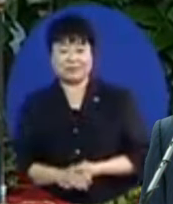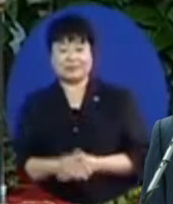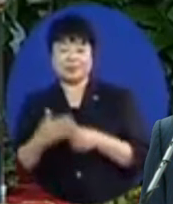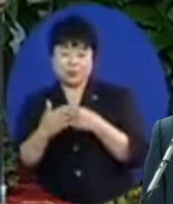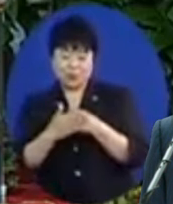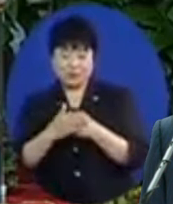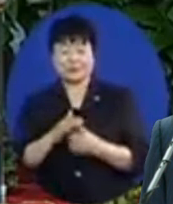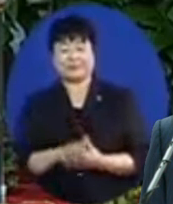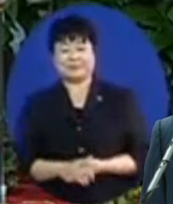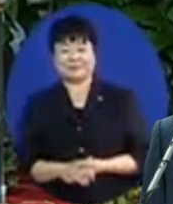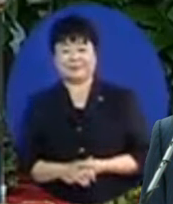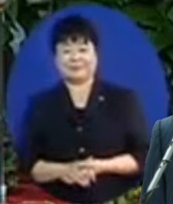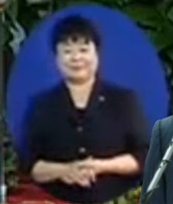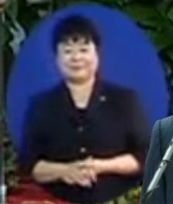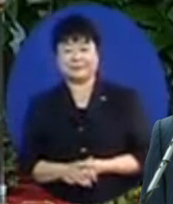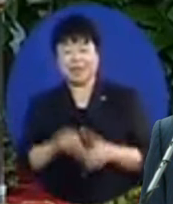도와준다.